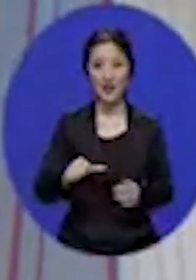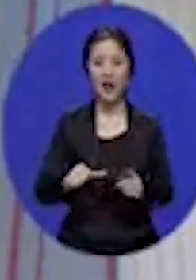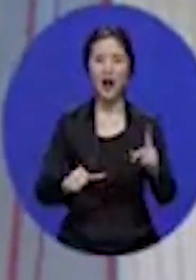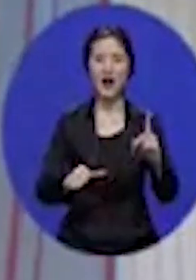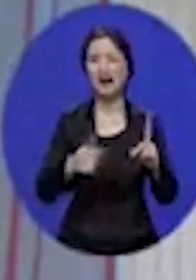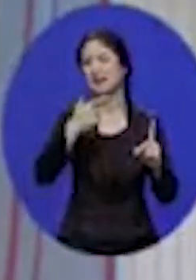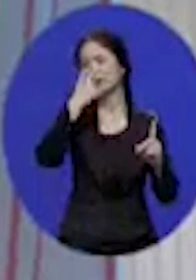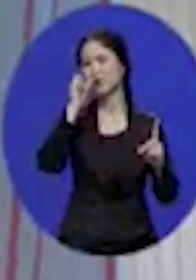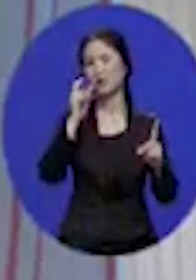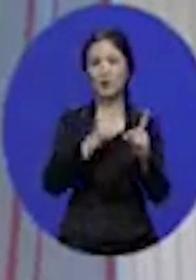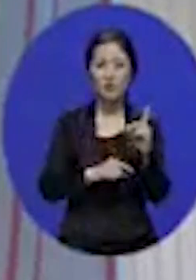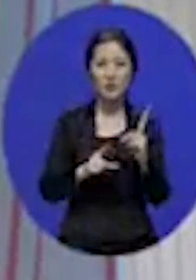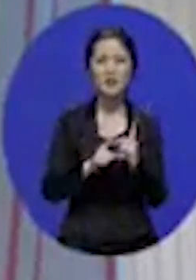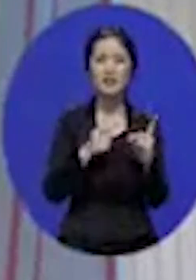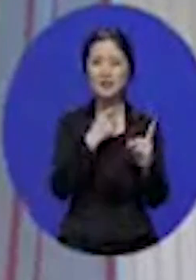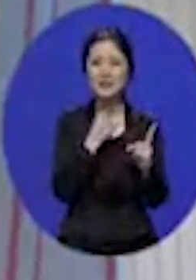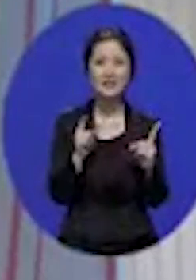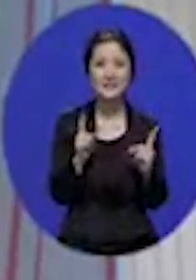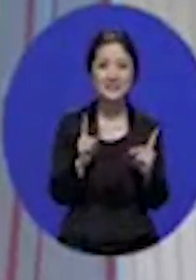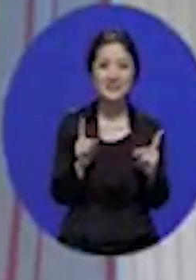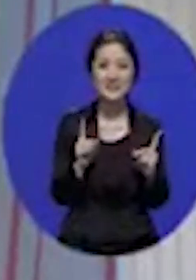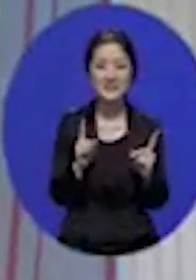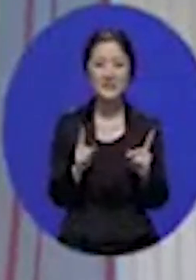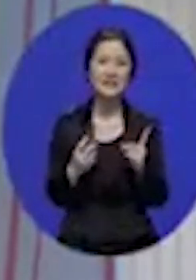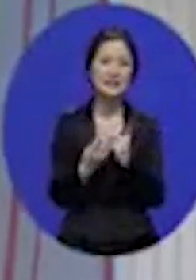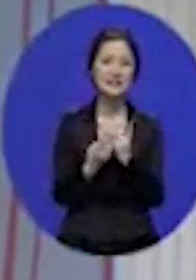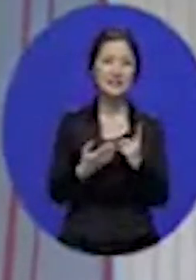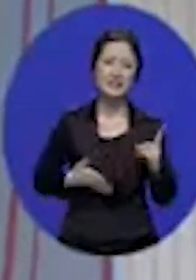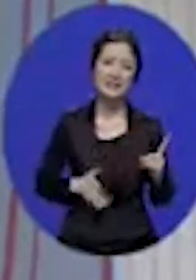거야. 이번에 또 하나 낳아야 되는데.